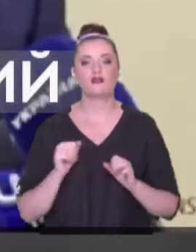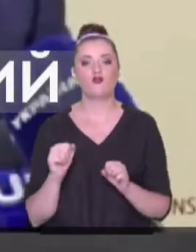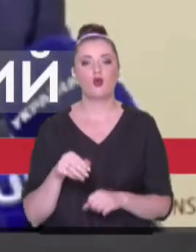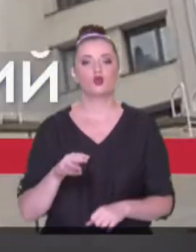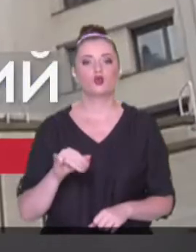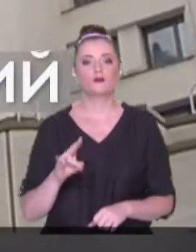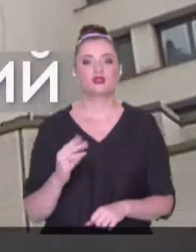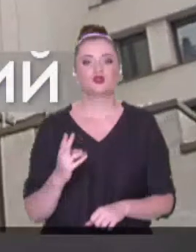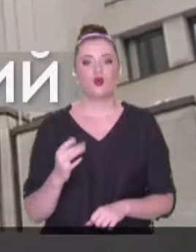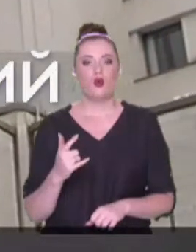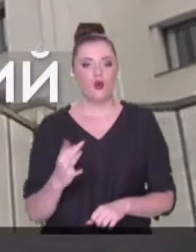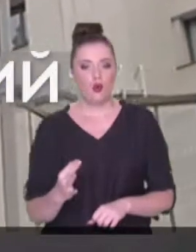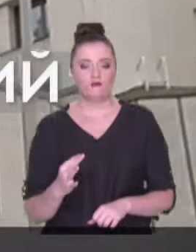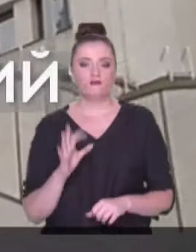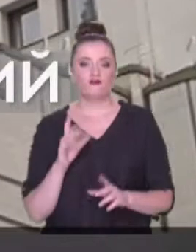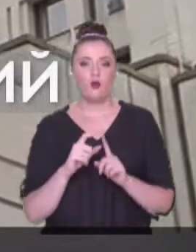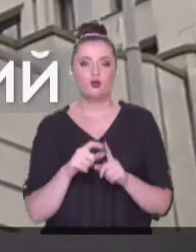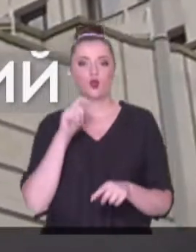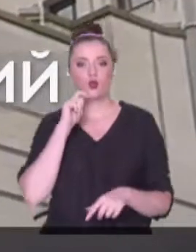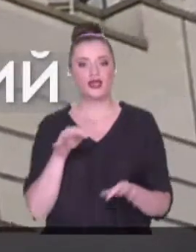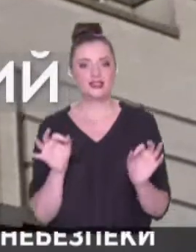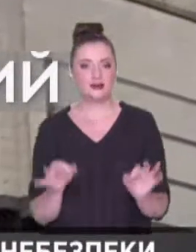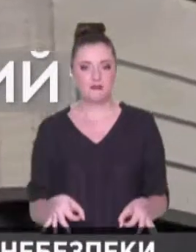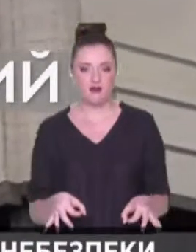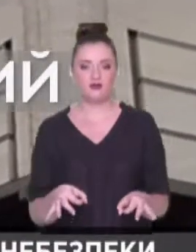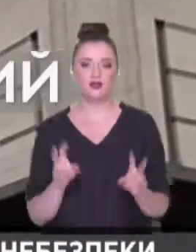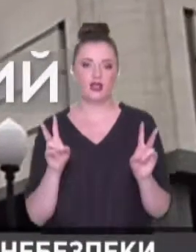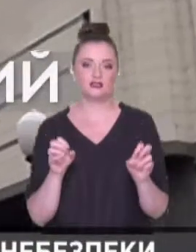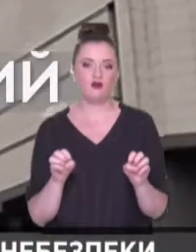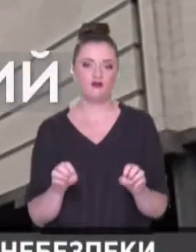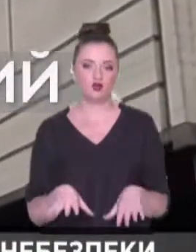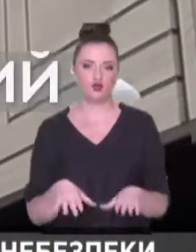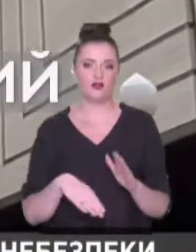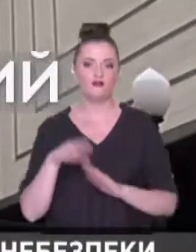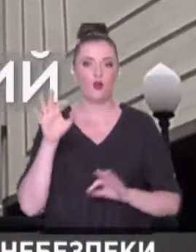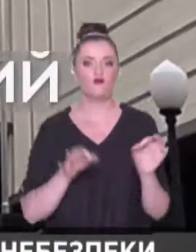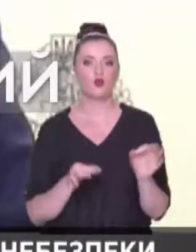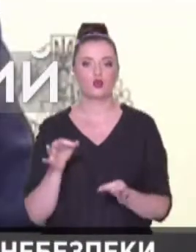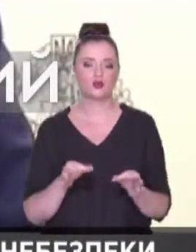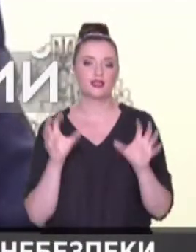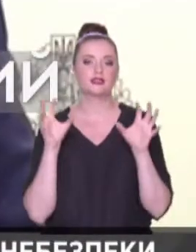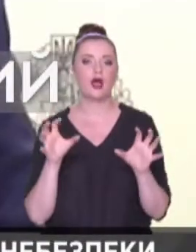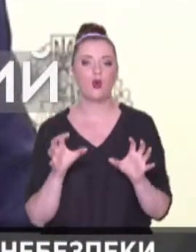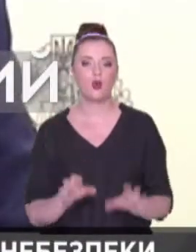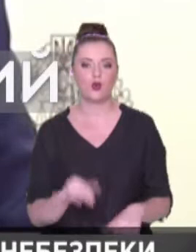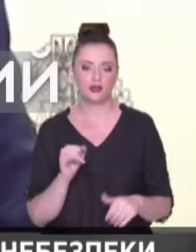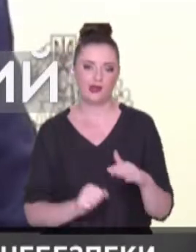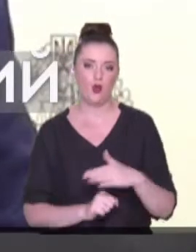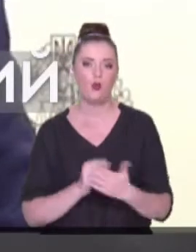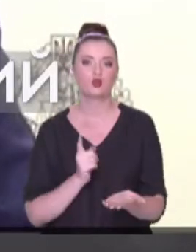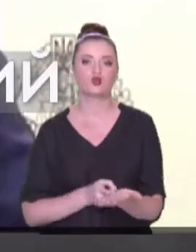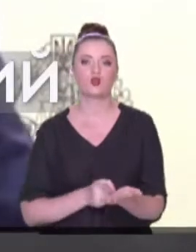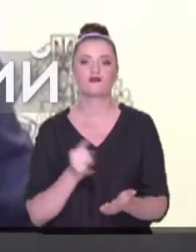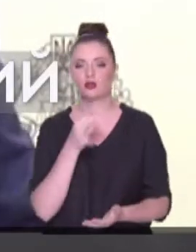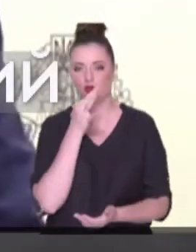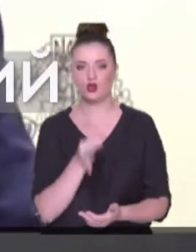Тупицького Олександр Лещенко в коментарі «Українській правді» назвав рішення Верховного суду законним і обґрунтованим і